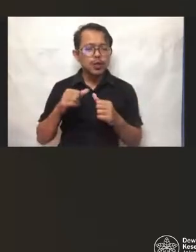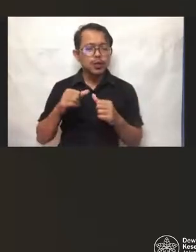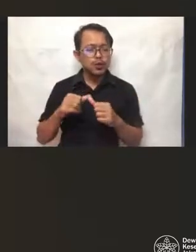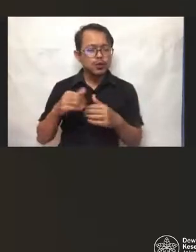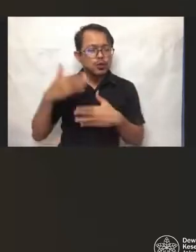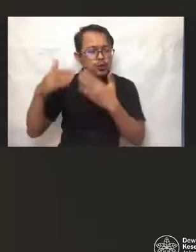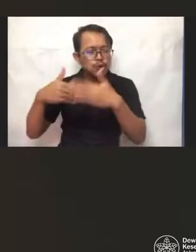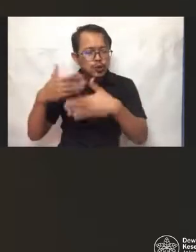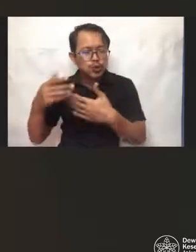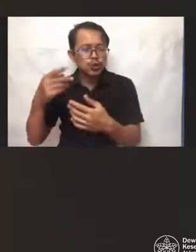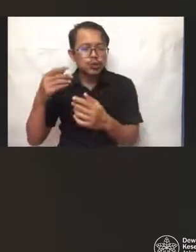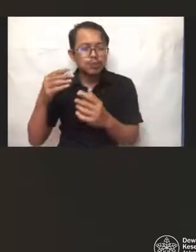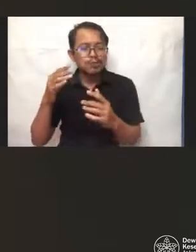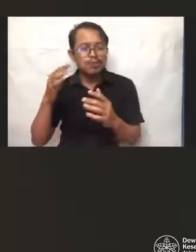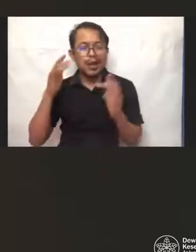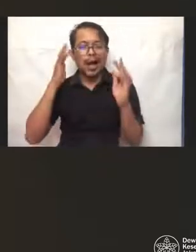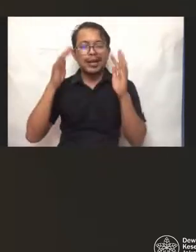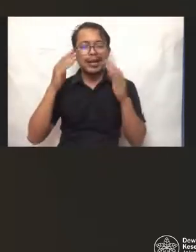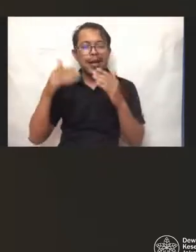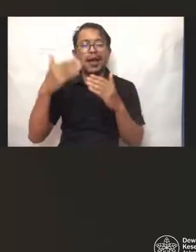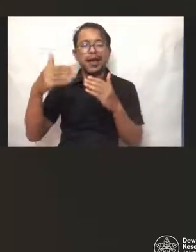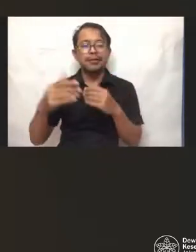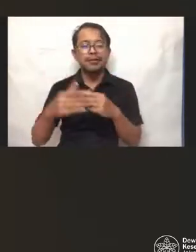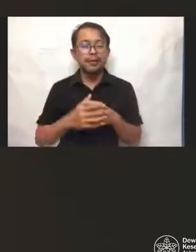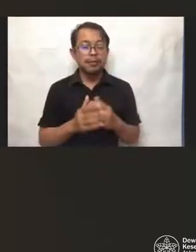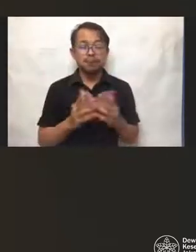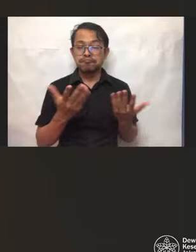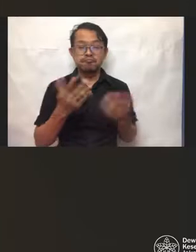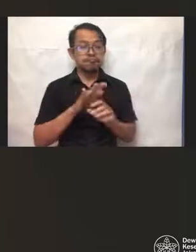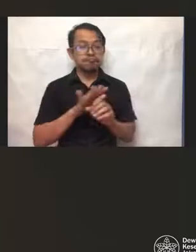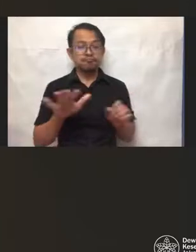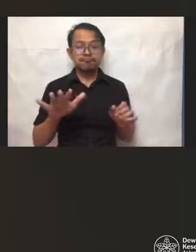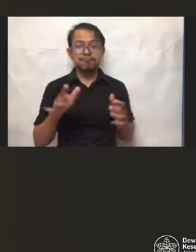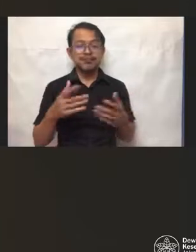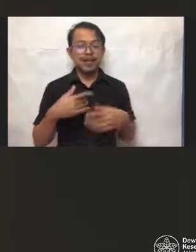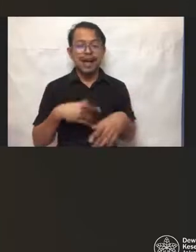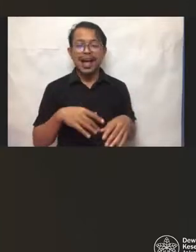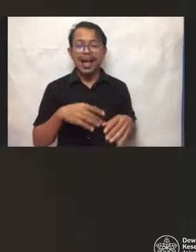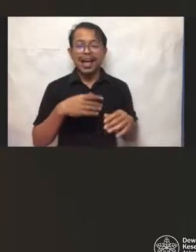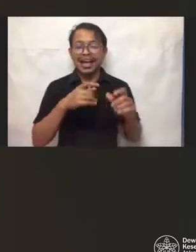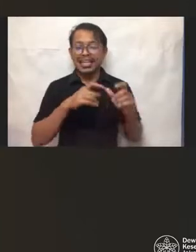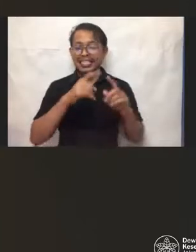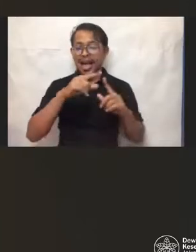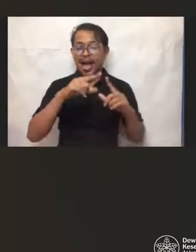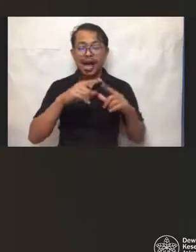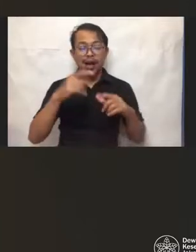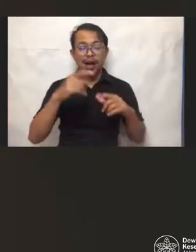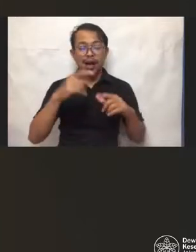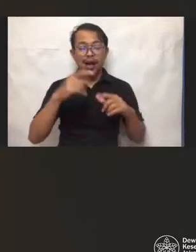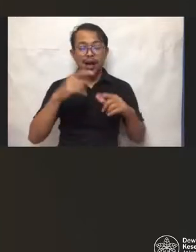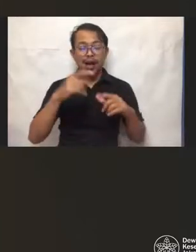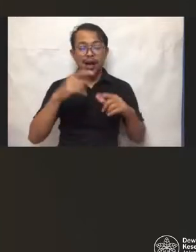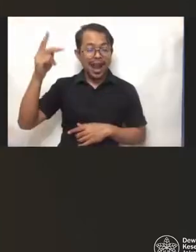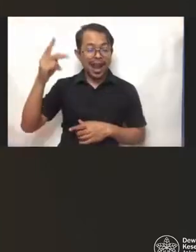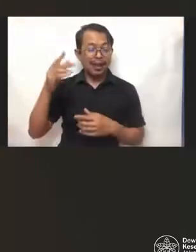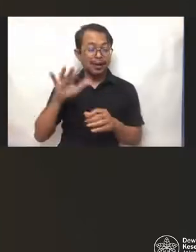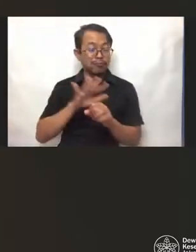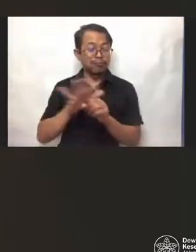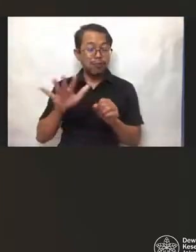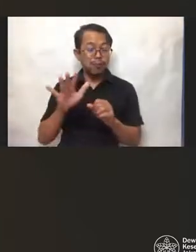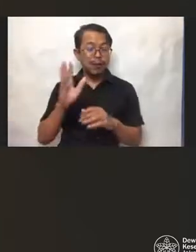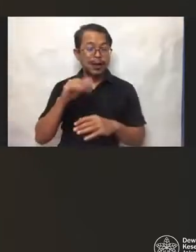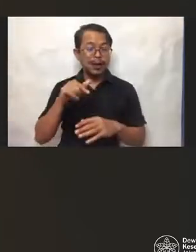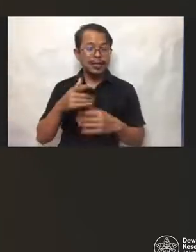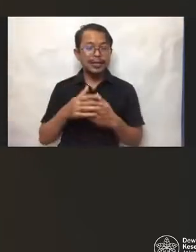sekalian, demikianlah rangkaian program Sultan Takdir Ali Syahbana Memorial Lecture, Kuliah Kenangan Sultan Takdir Ali Syahbana